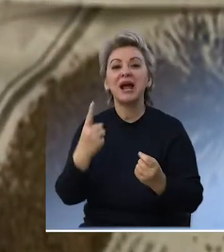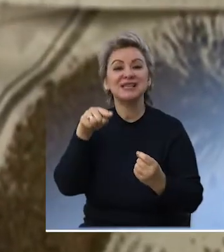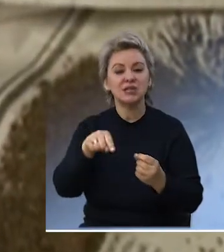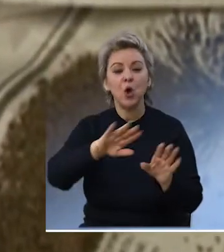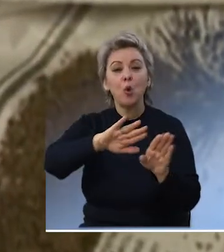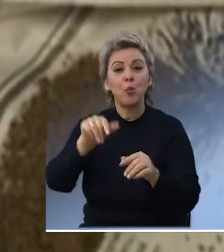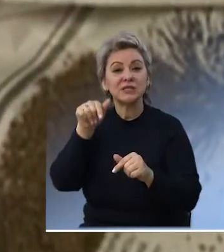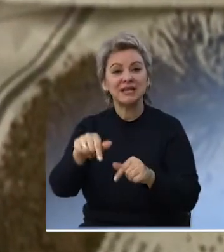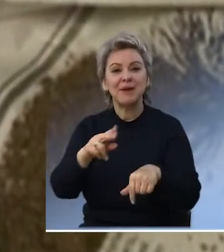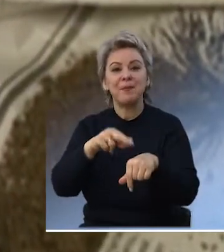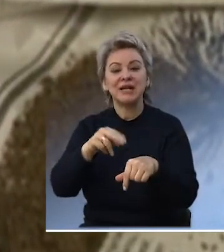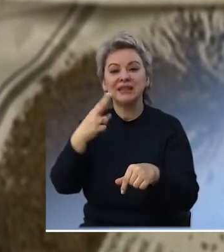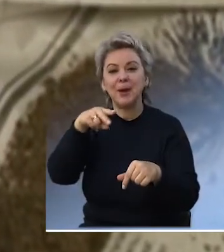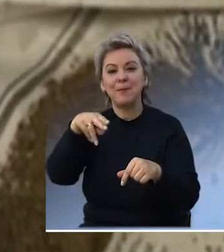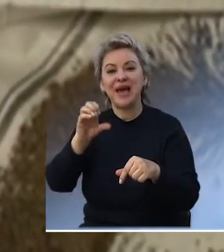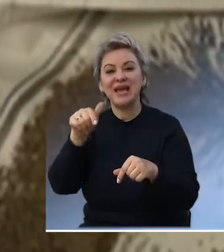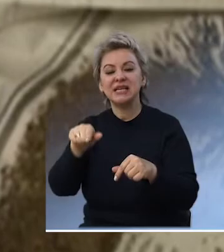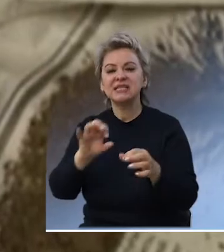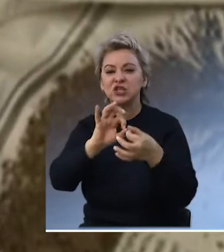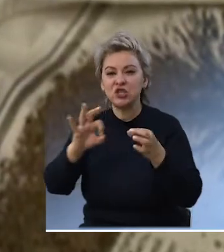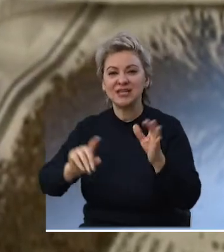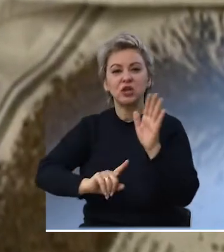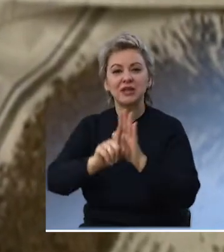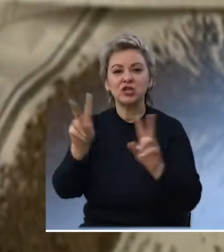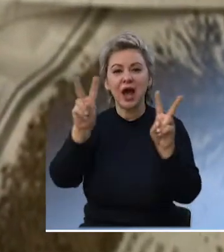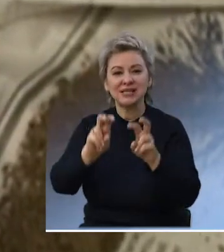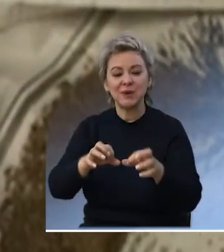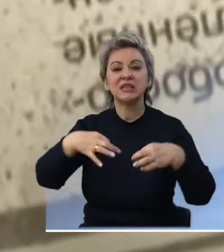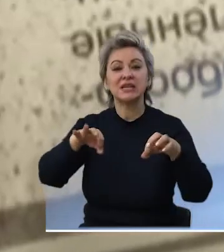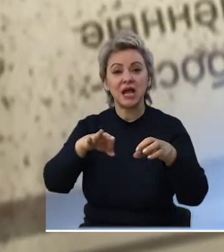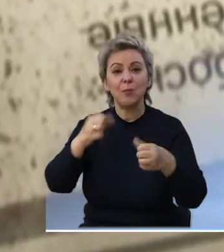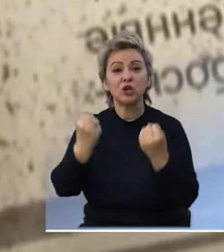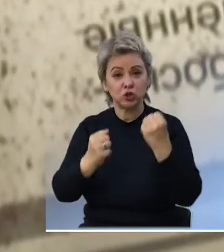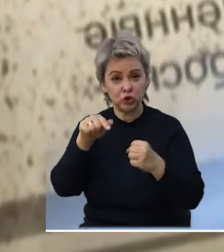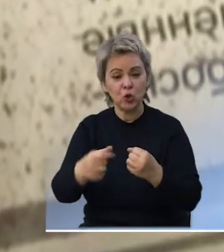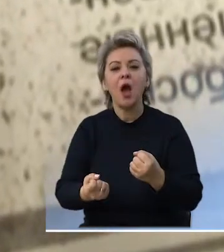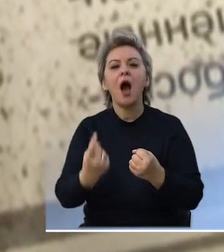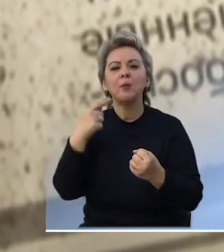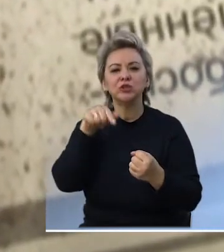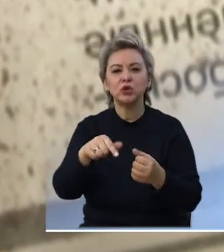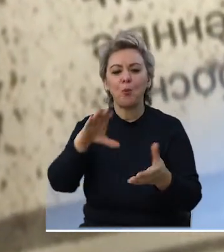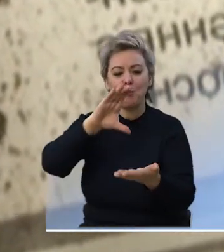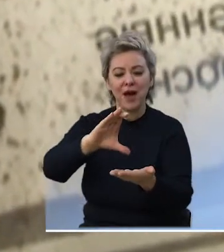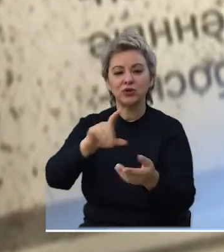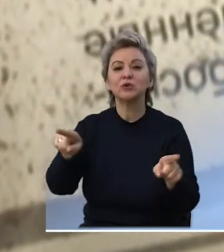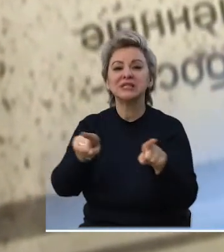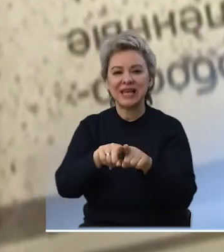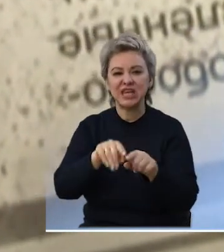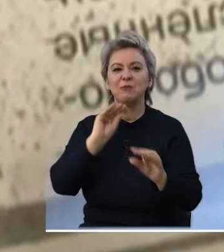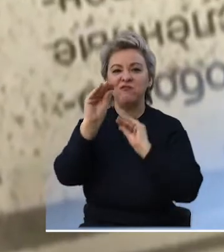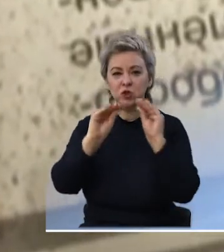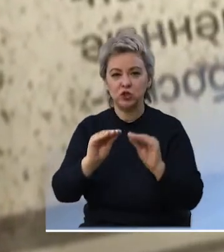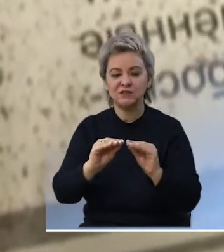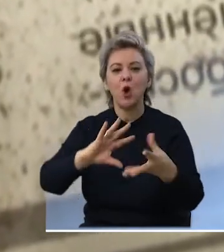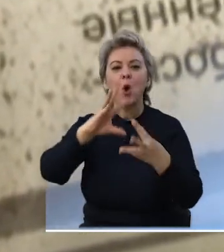происхождения. После того, как инспекторы ДПС еще тщательнее начали осматривать транспортное средство, обнаружили банку с